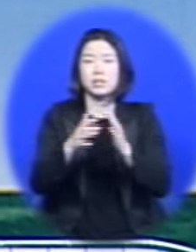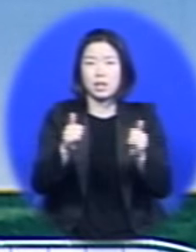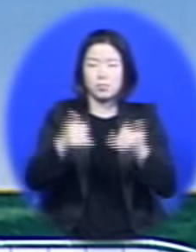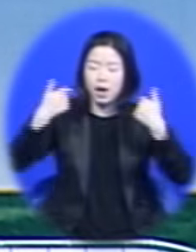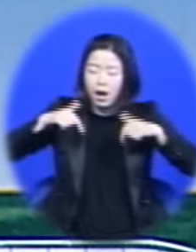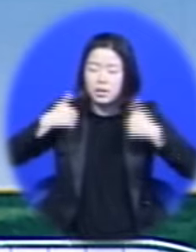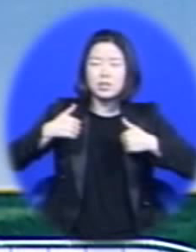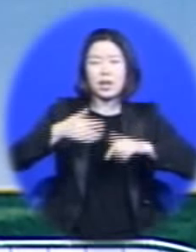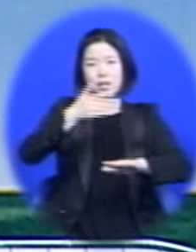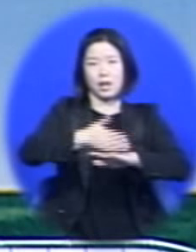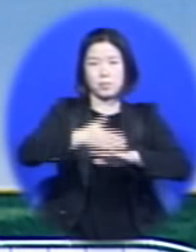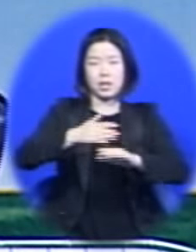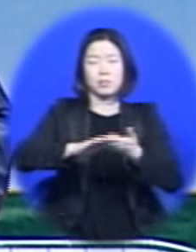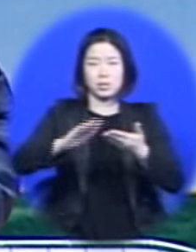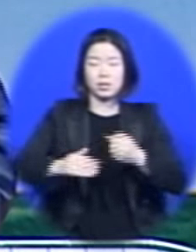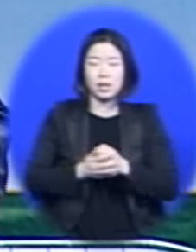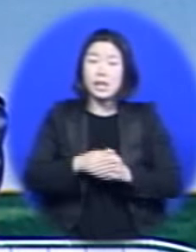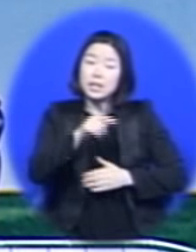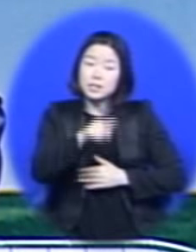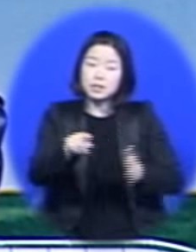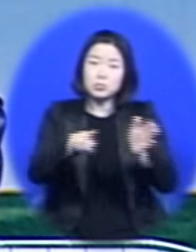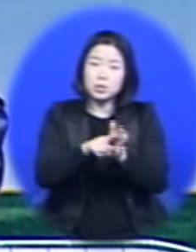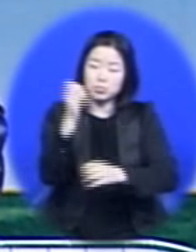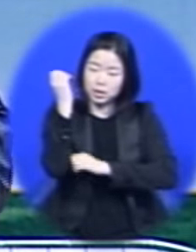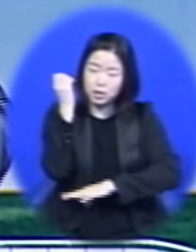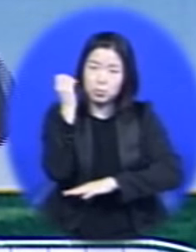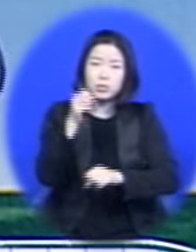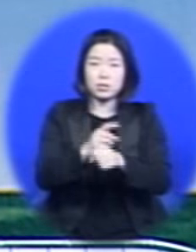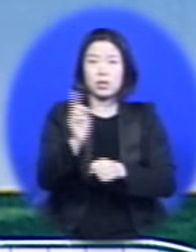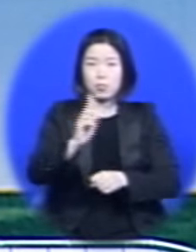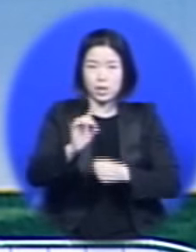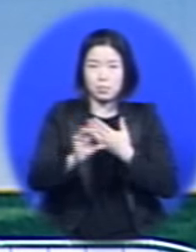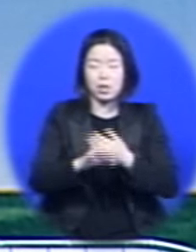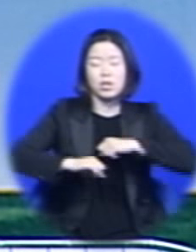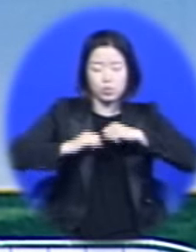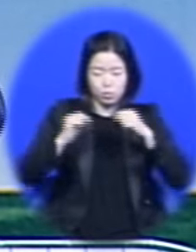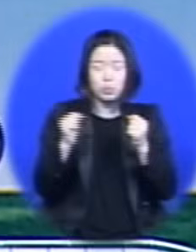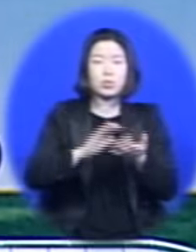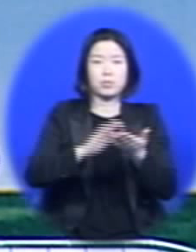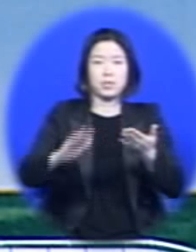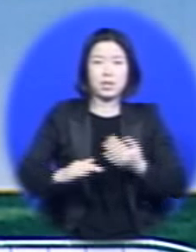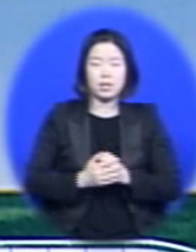감사합니다. 그리고 그 믿음의 본질은 순종입니다.